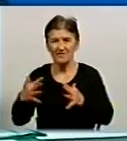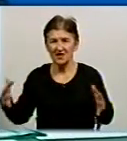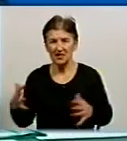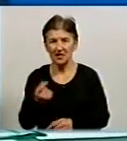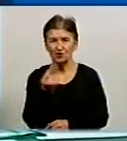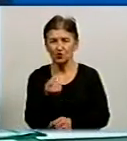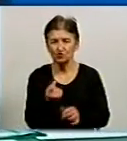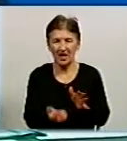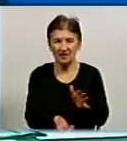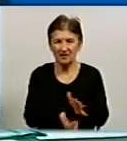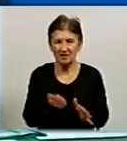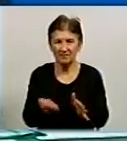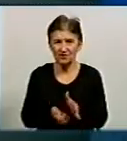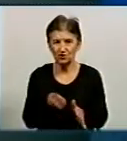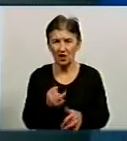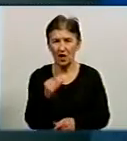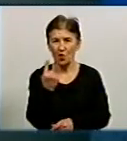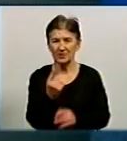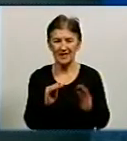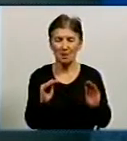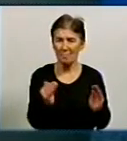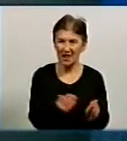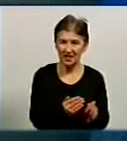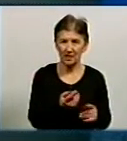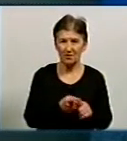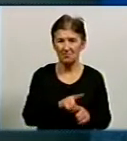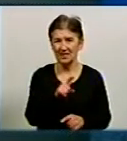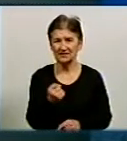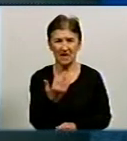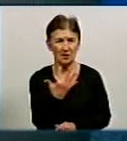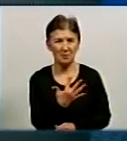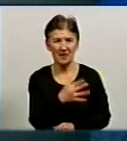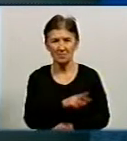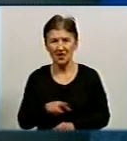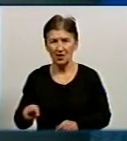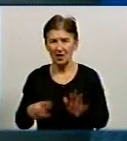не вистачало. І малий проєкт один. Тому за